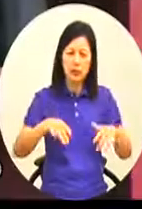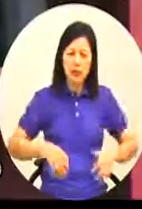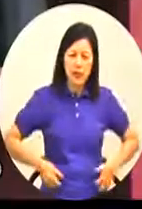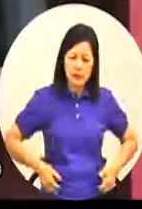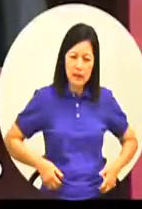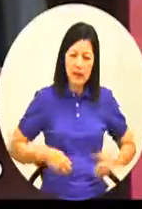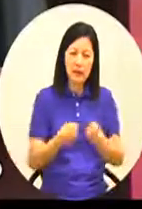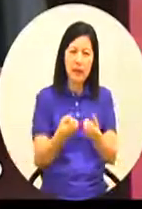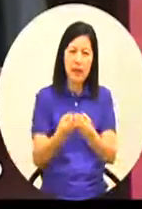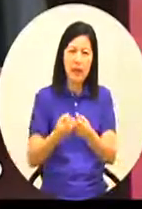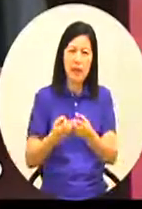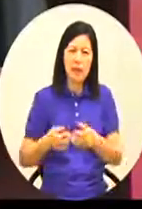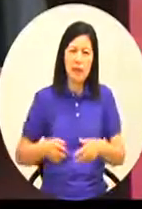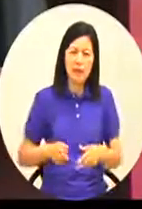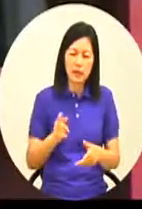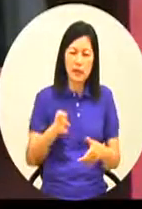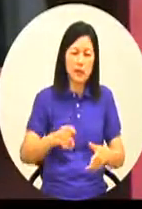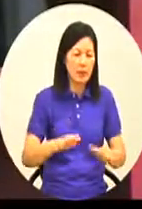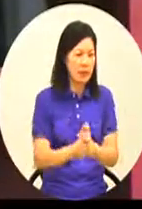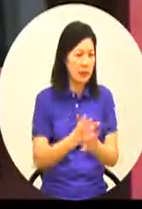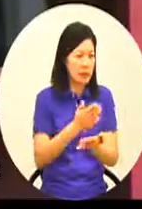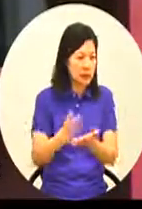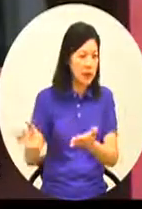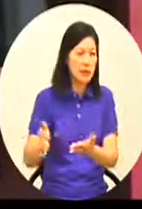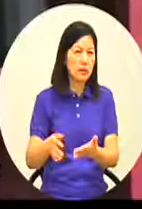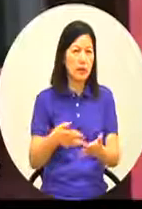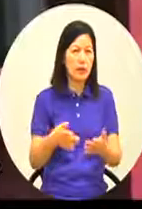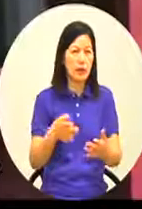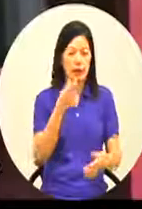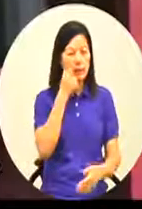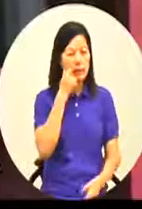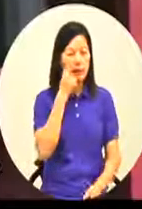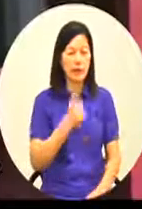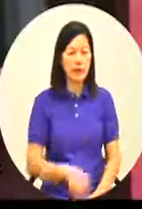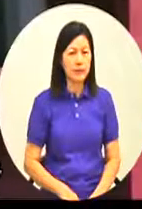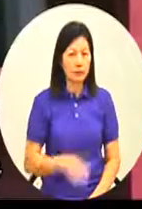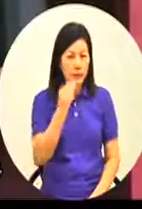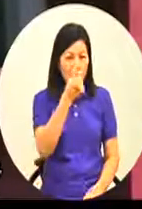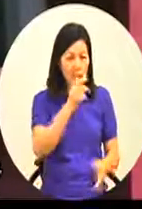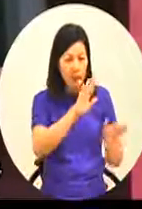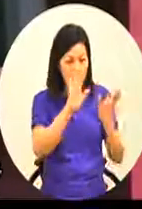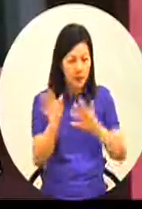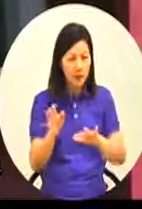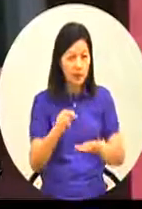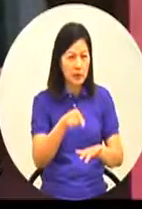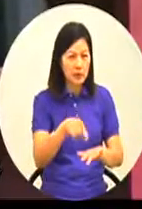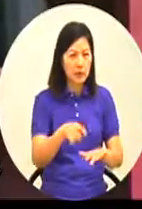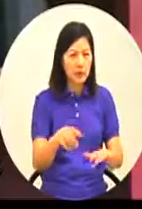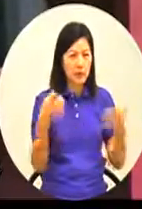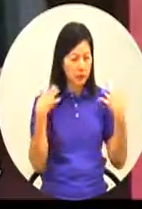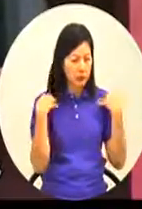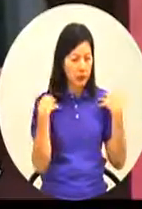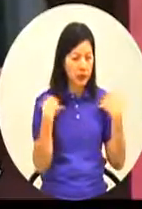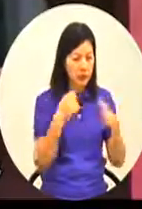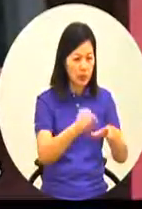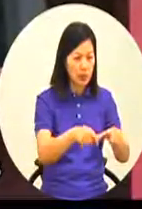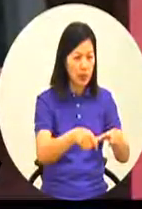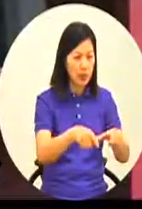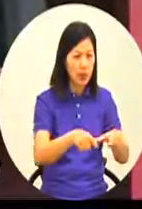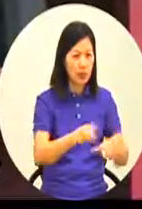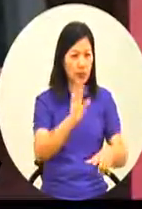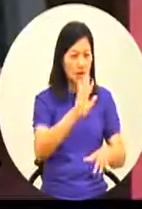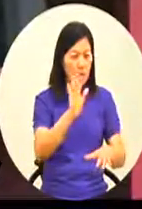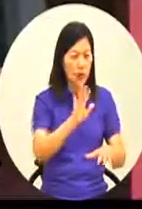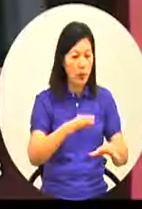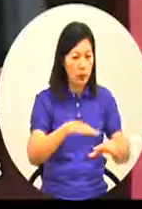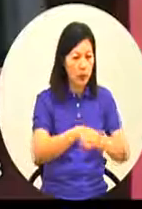的灾害一定没有办法应变。那第二个是说，当这个特殊的状况之下，如果这个承包商比如说不织布没有拿